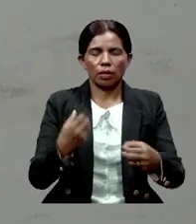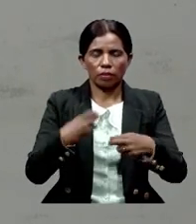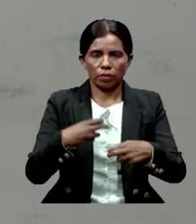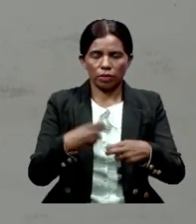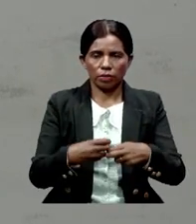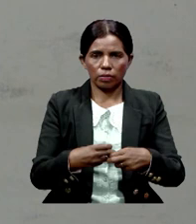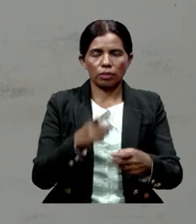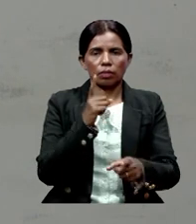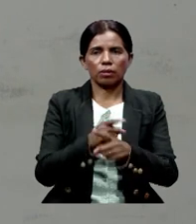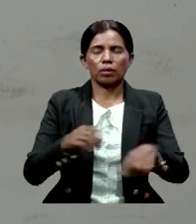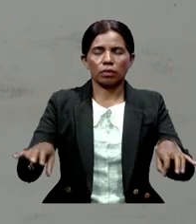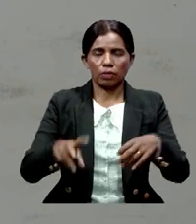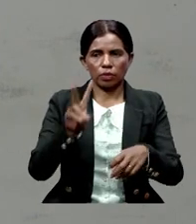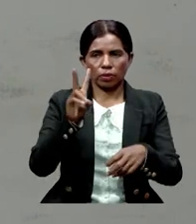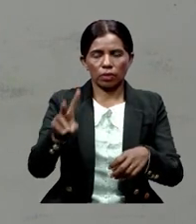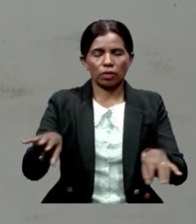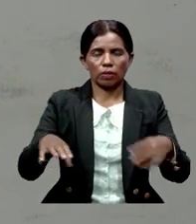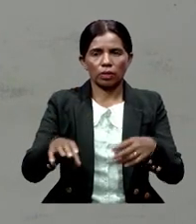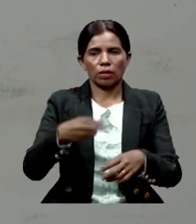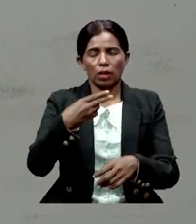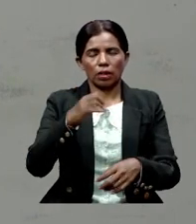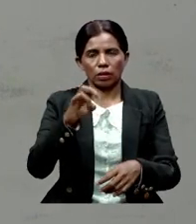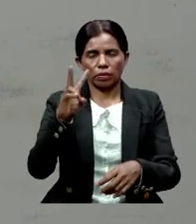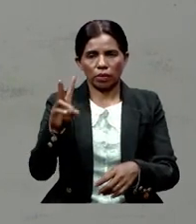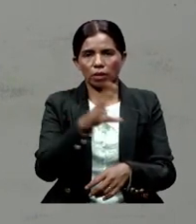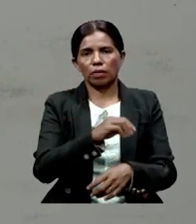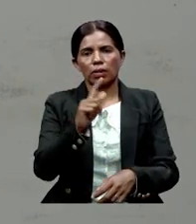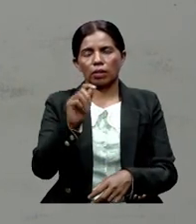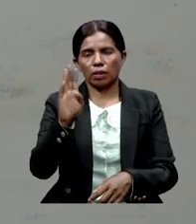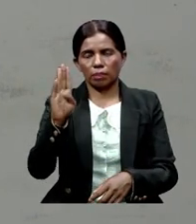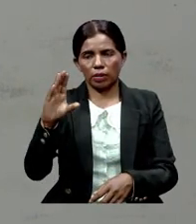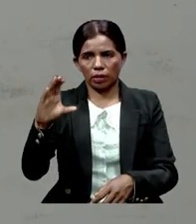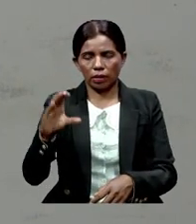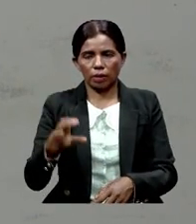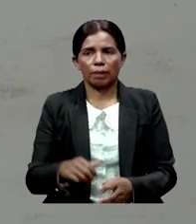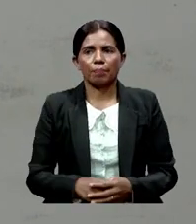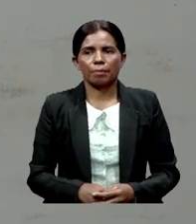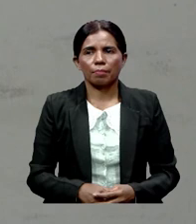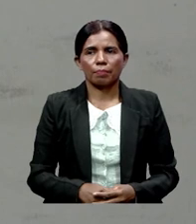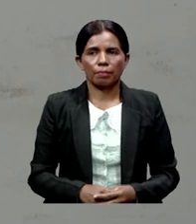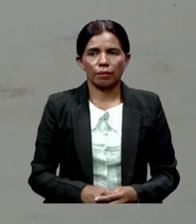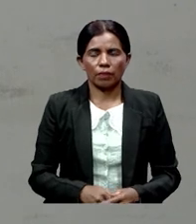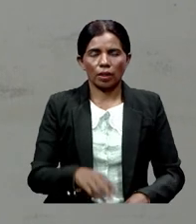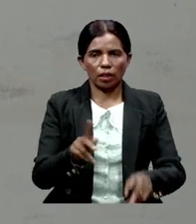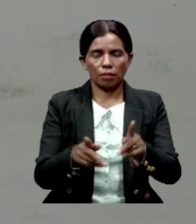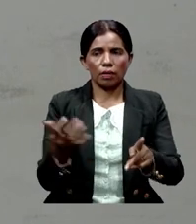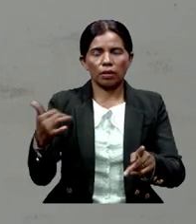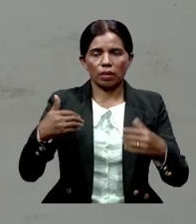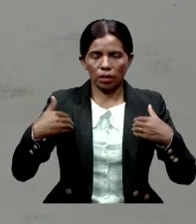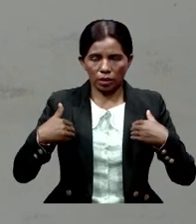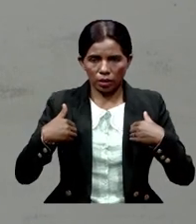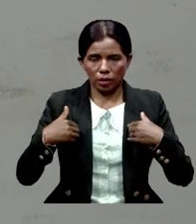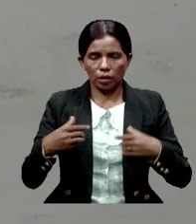bahas servisu ruah, servisu HIV sida hotel DC. Kita iha be pessoal nih be iha, mai be pessoal sih nih be kontrak si